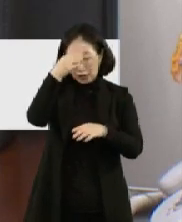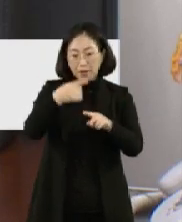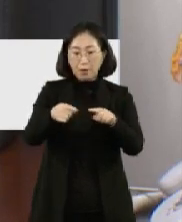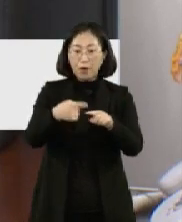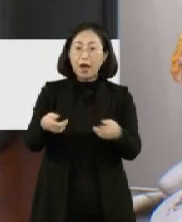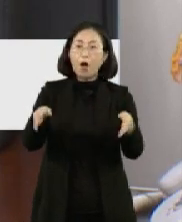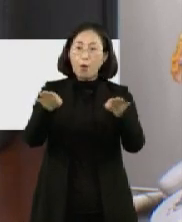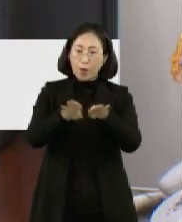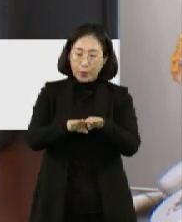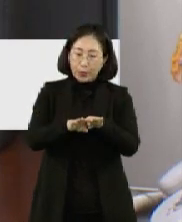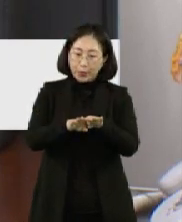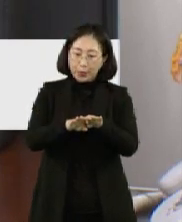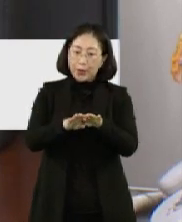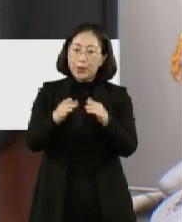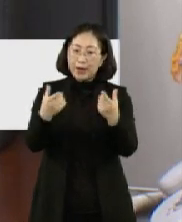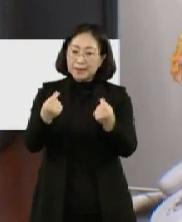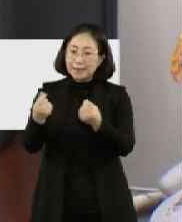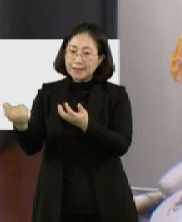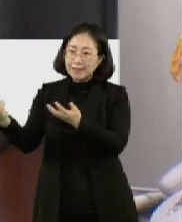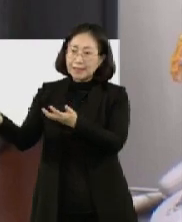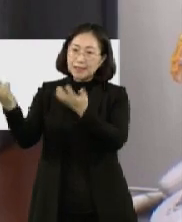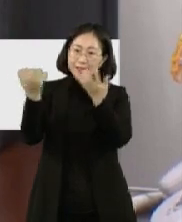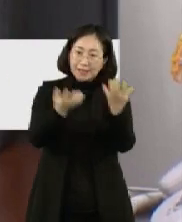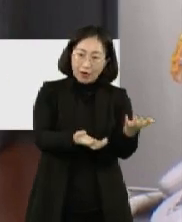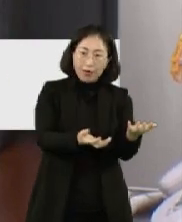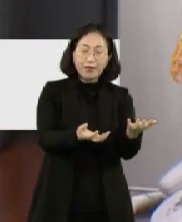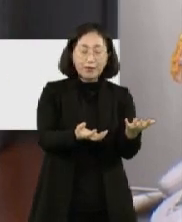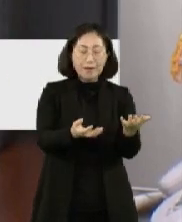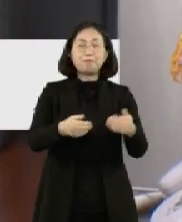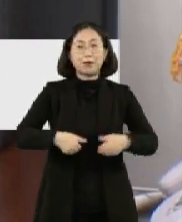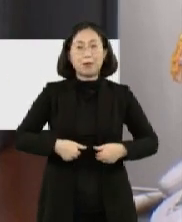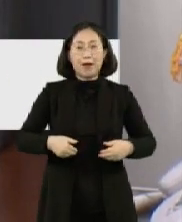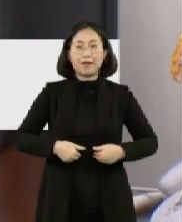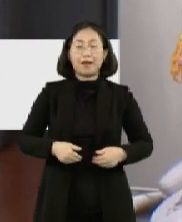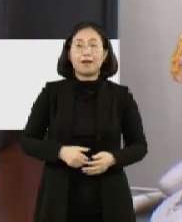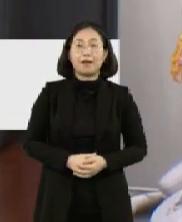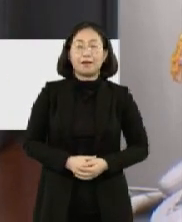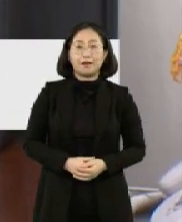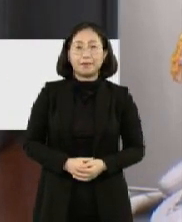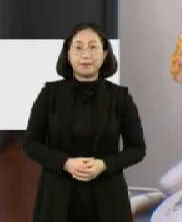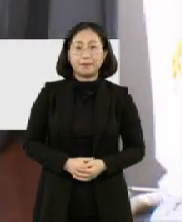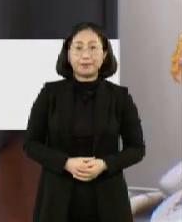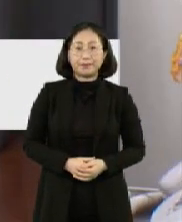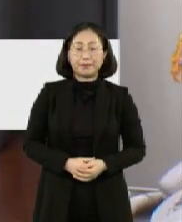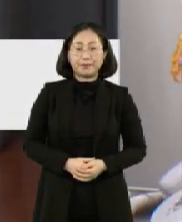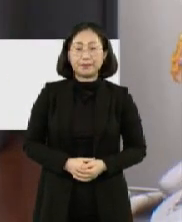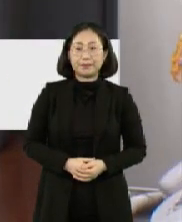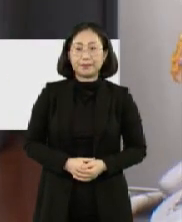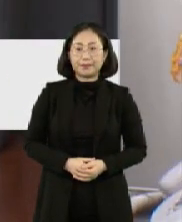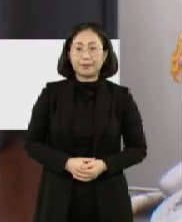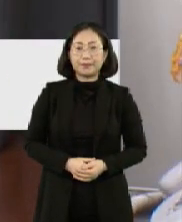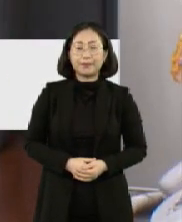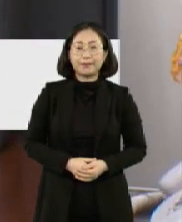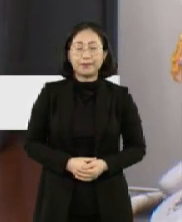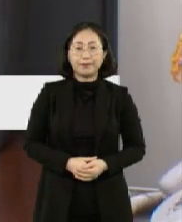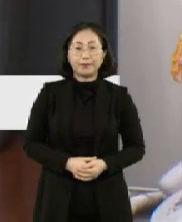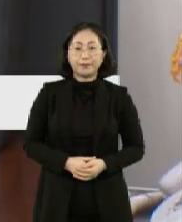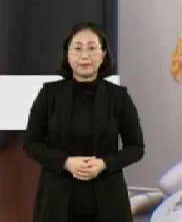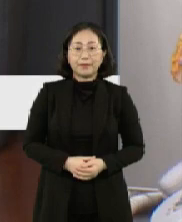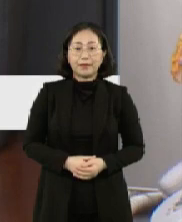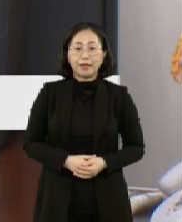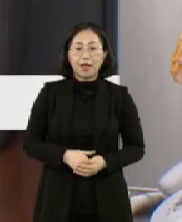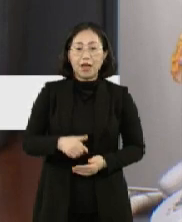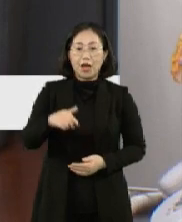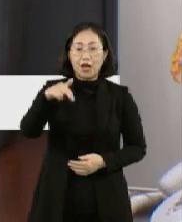한국에너지기술평가원도 동반 이전이 필요하다. 라는 말씀을 제가 드렸고